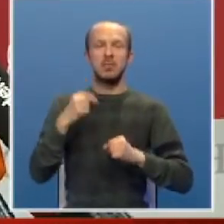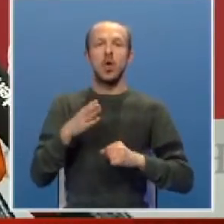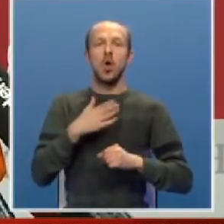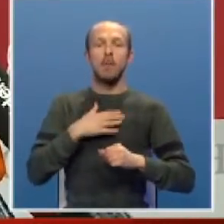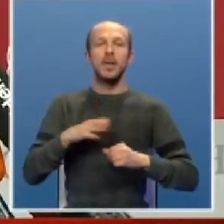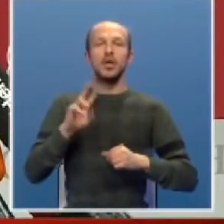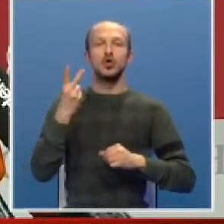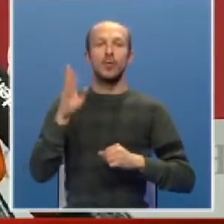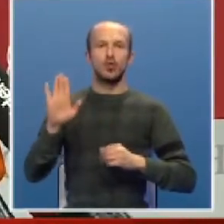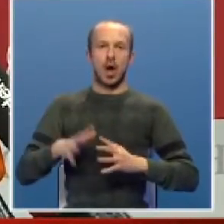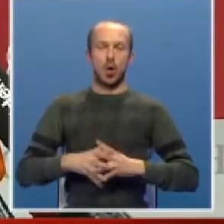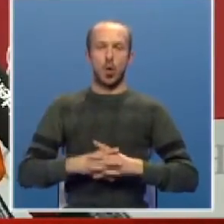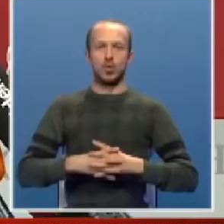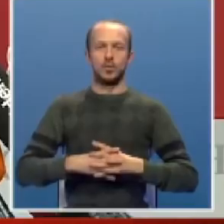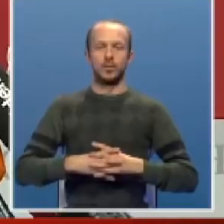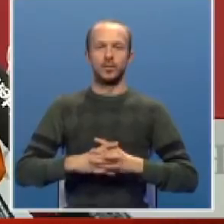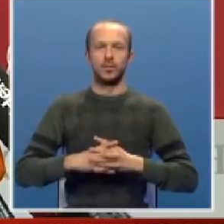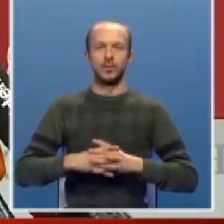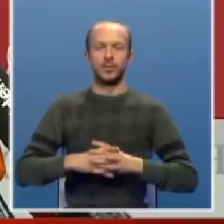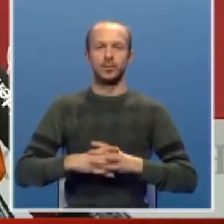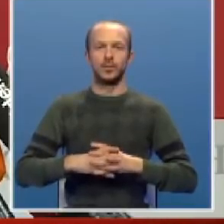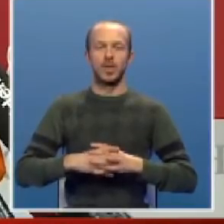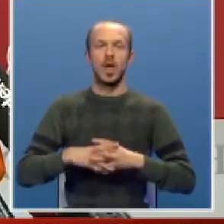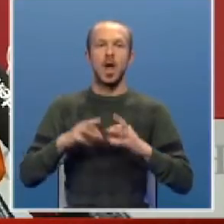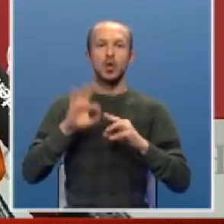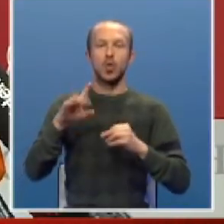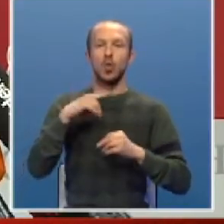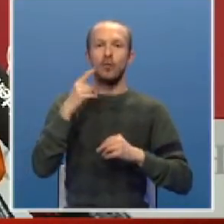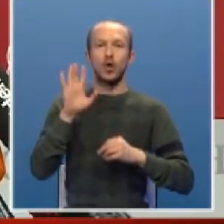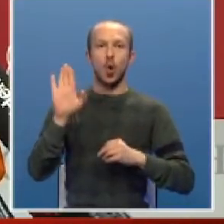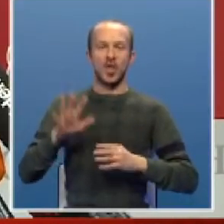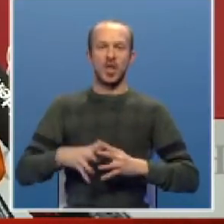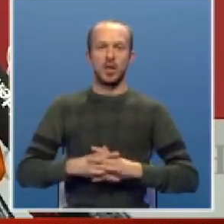opet zovu tako. A to govore oni